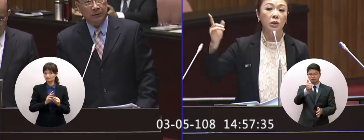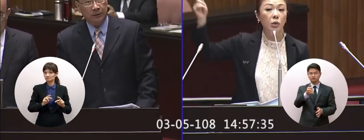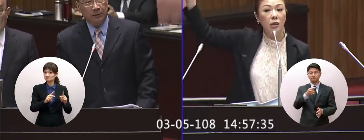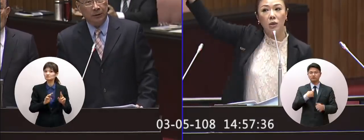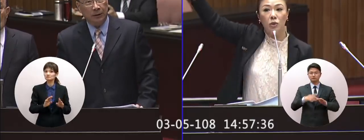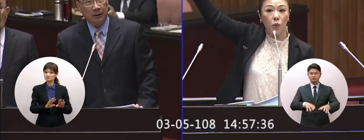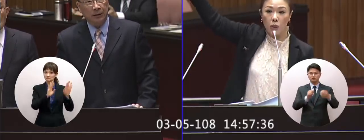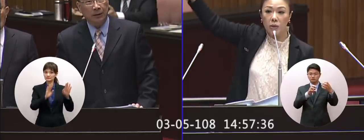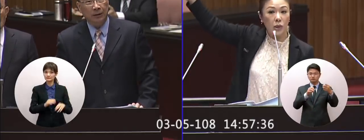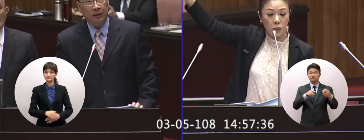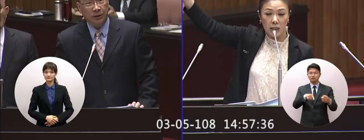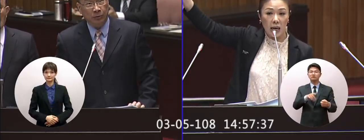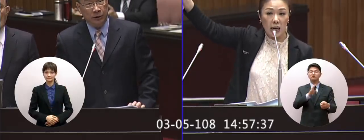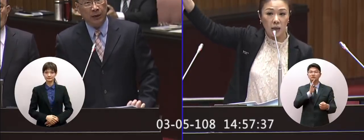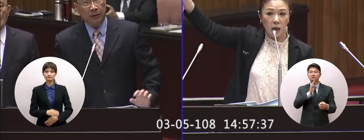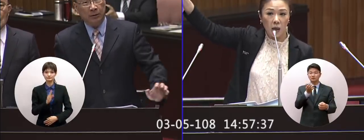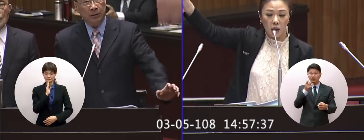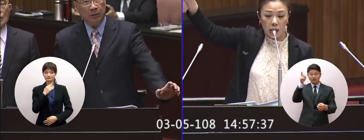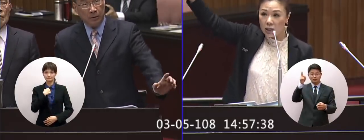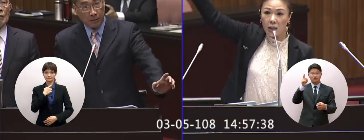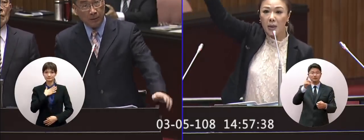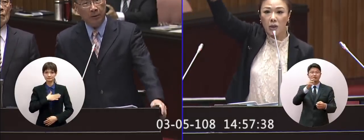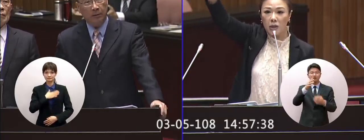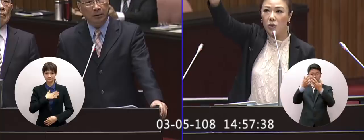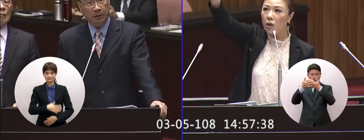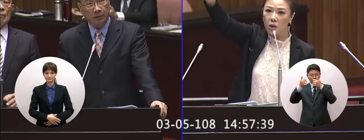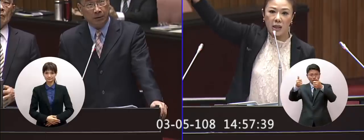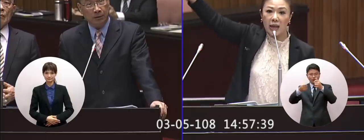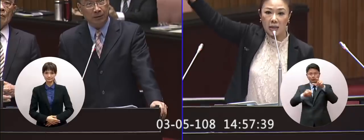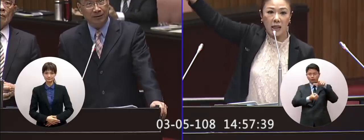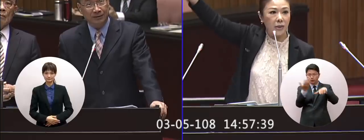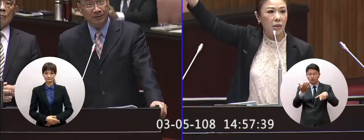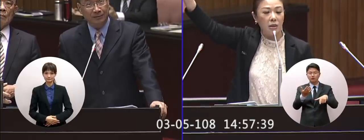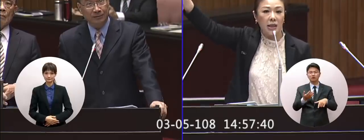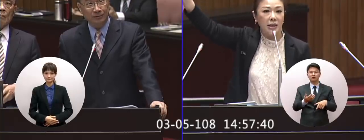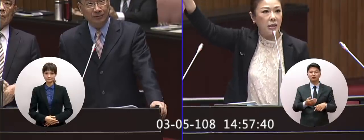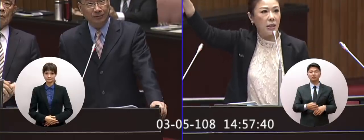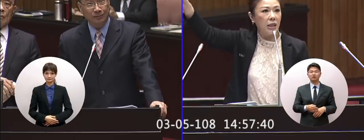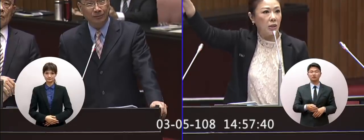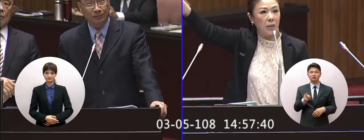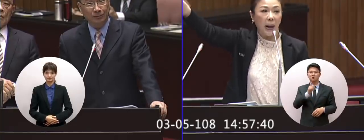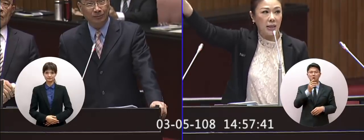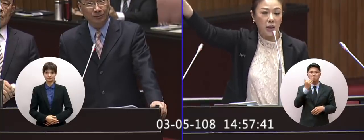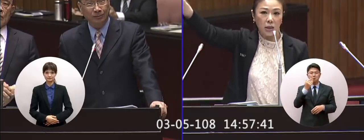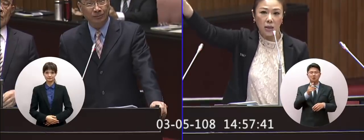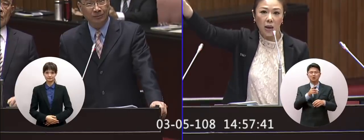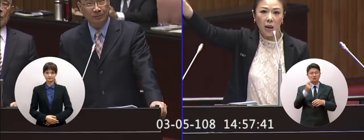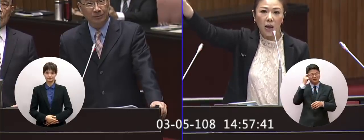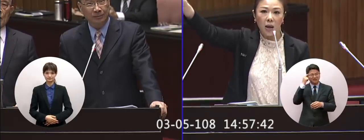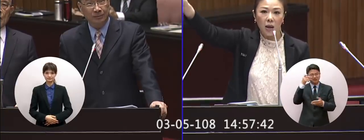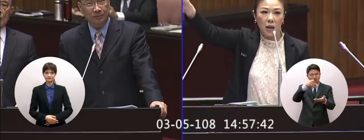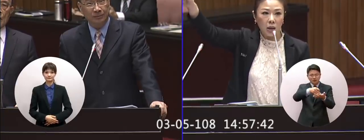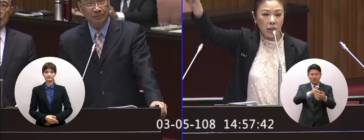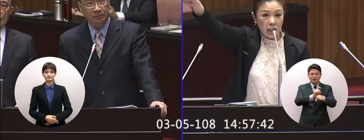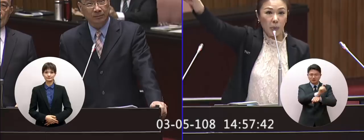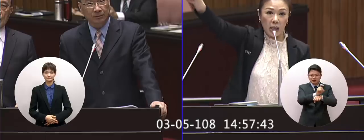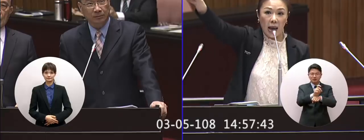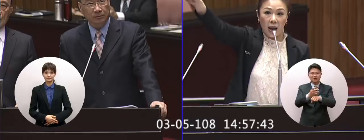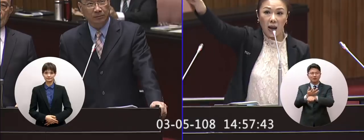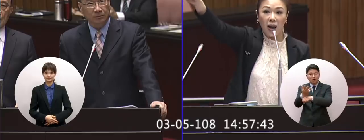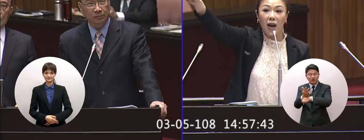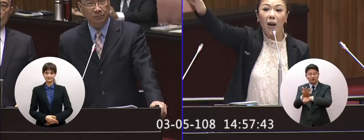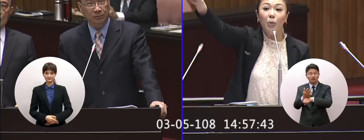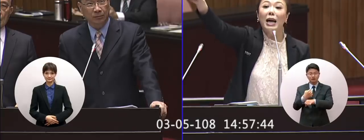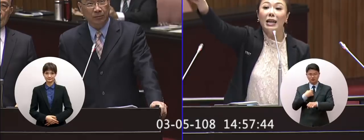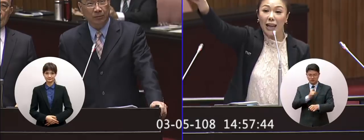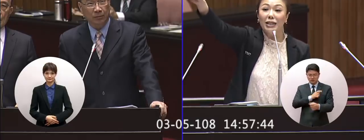跟你谈的是，因为这个都是网络上抓下来的，上面都有写说，谁敢填，只要上十小时、八小时，记名